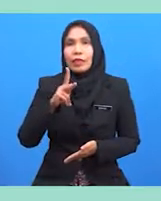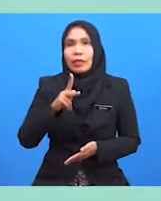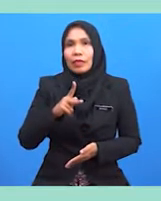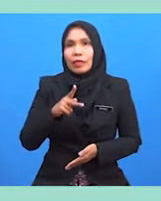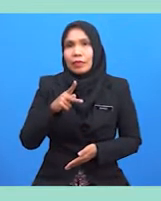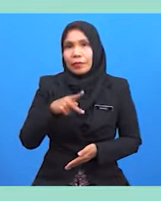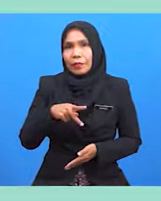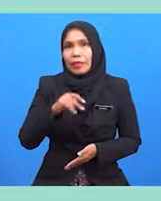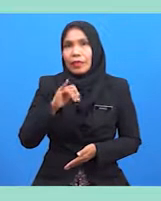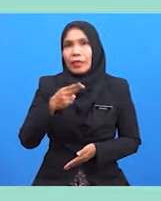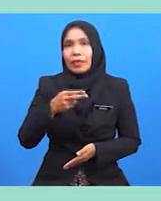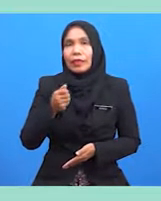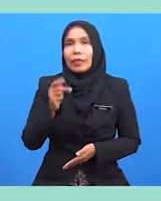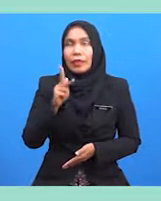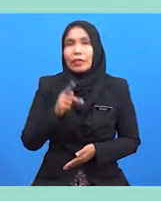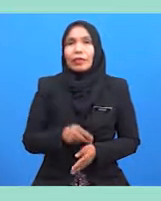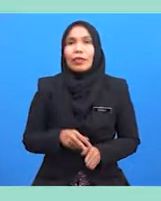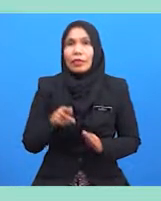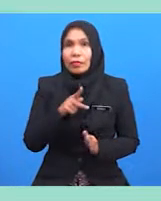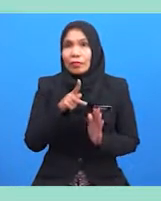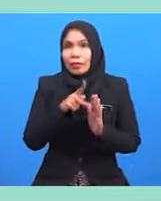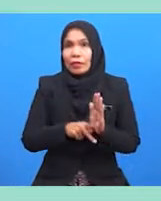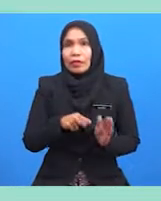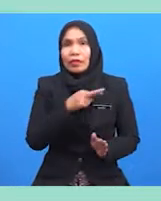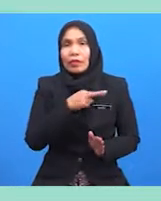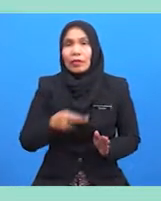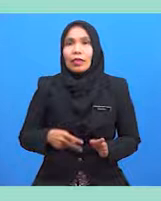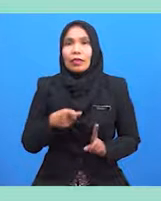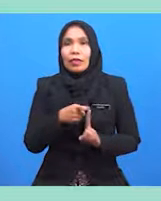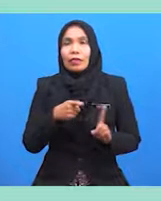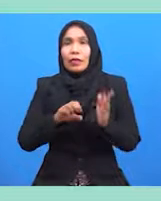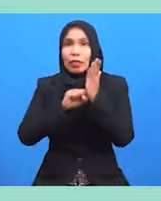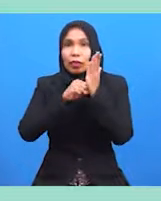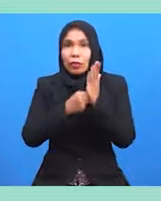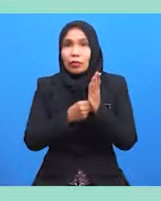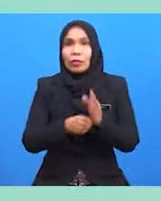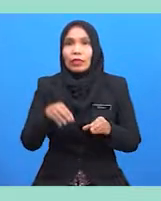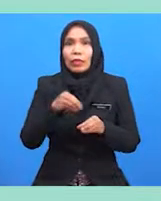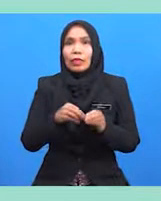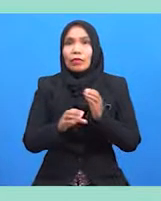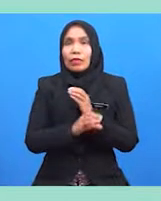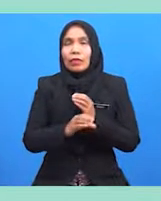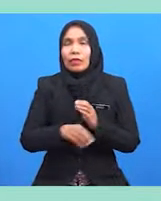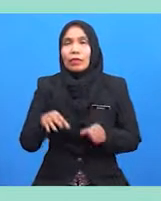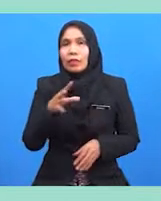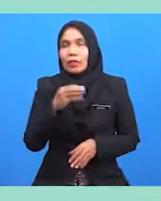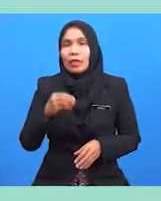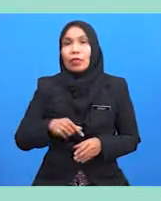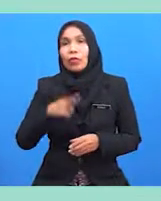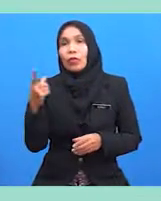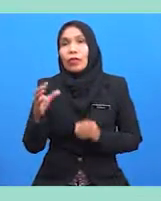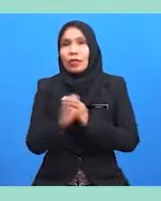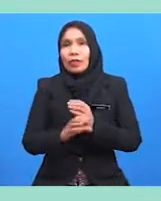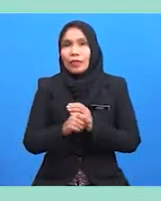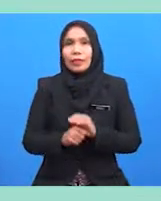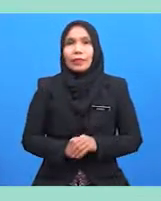Bank Pusat akan memperoleh pinjaman melalui penjualan bil-bil perbendaharaan dan